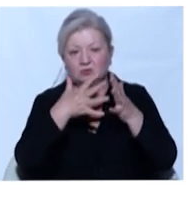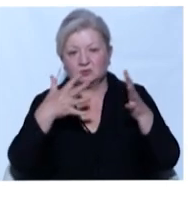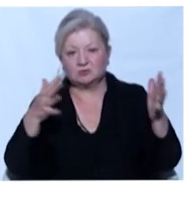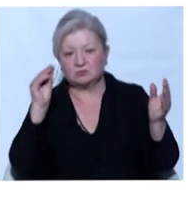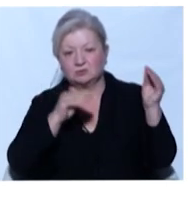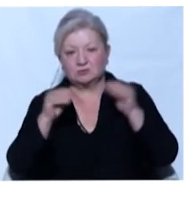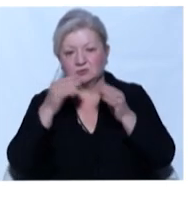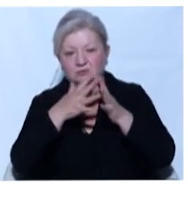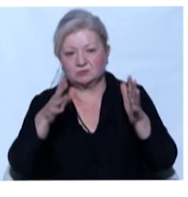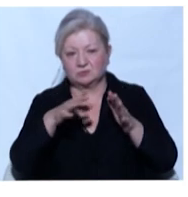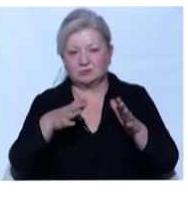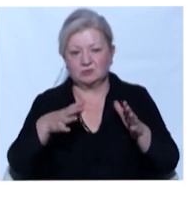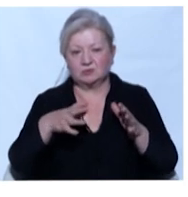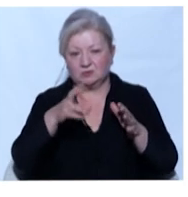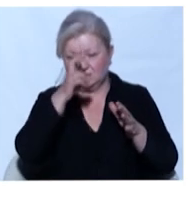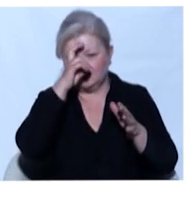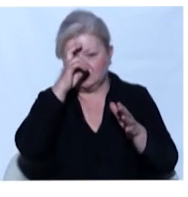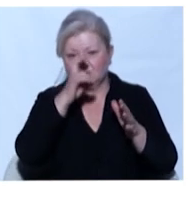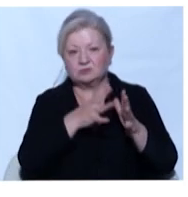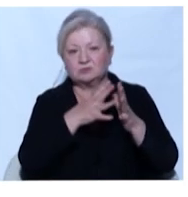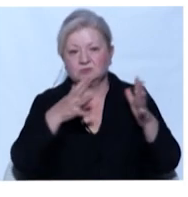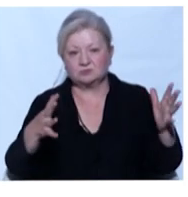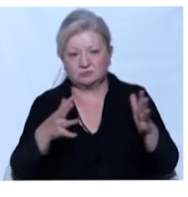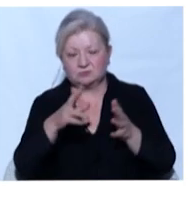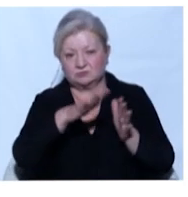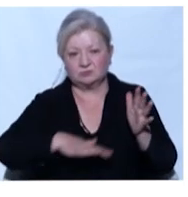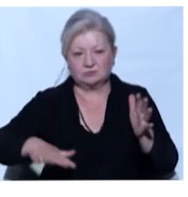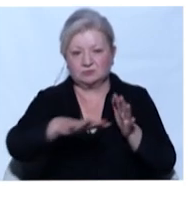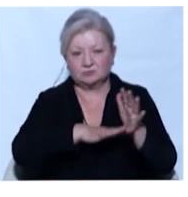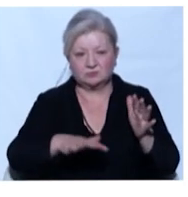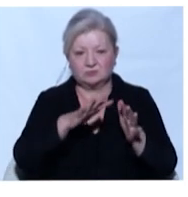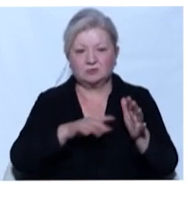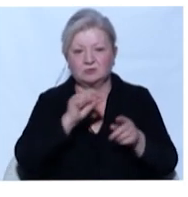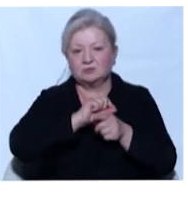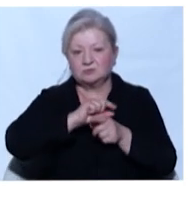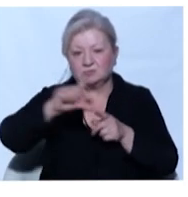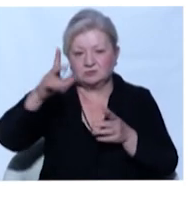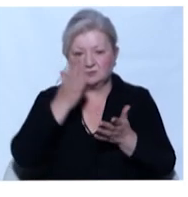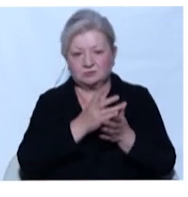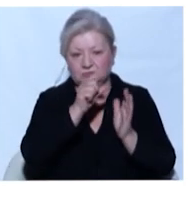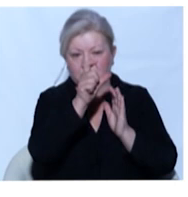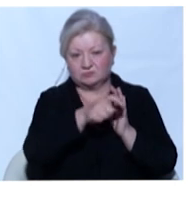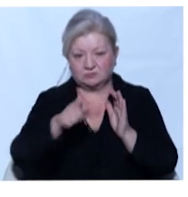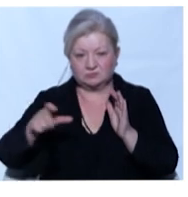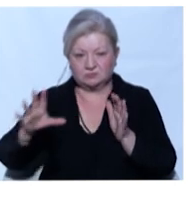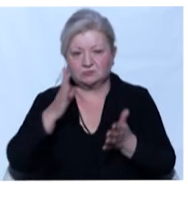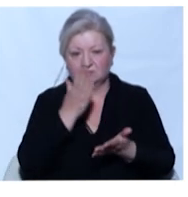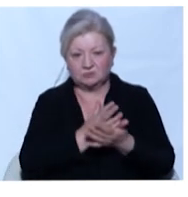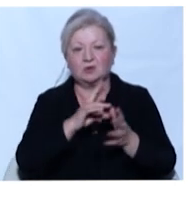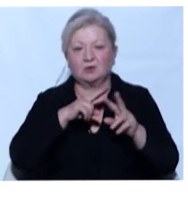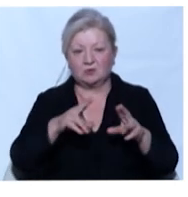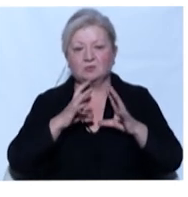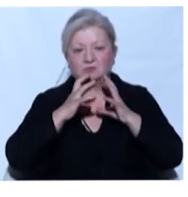ზოგიერთი ქვეყნის ტერიტორია როგორ მცირდება და გაგახსენებთ ისიც, რომ მოსახლეობის სწრაფი მატების ტენდენცია ყველა ქვეყანაში და მათ შორის